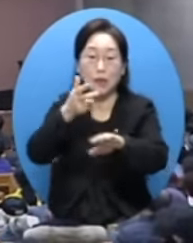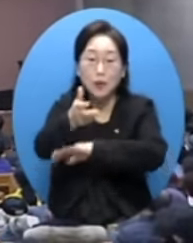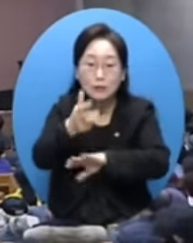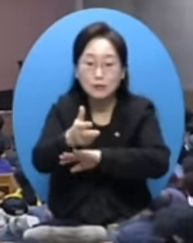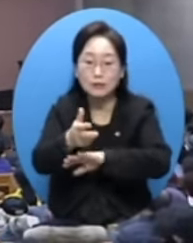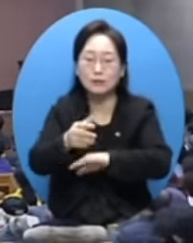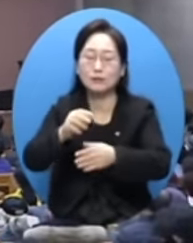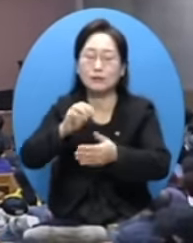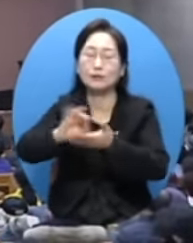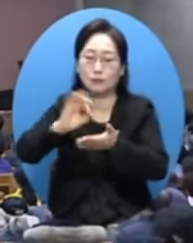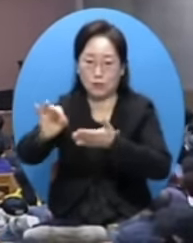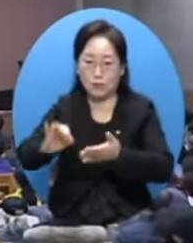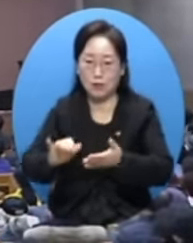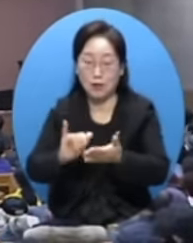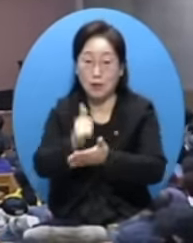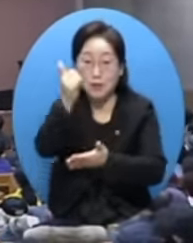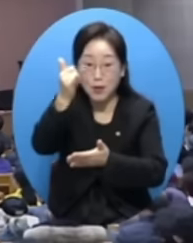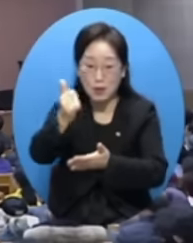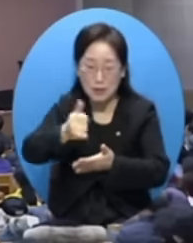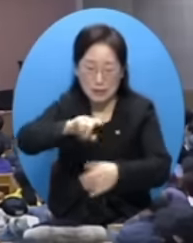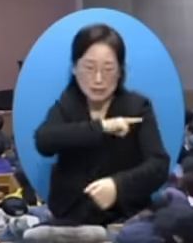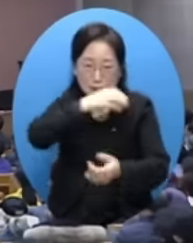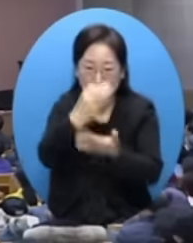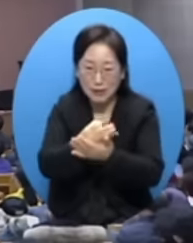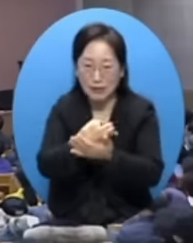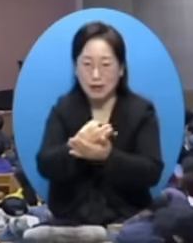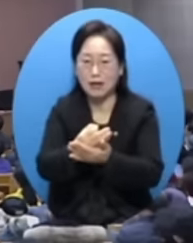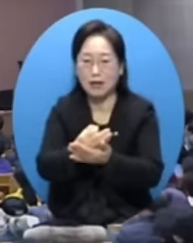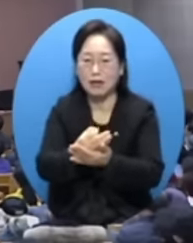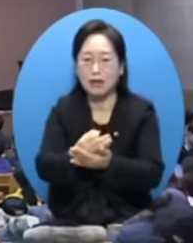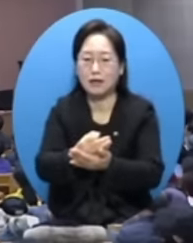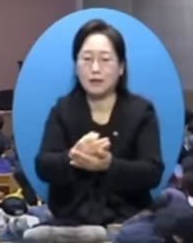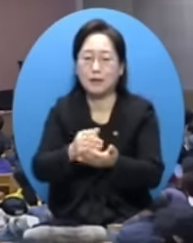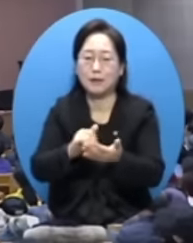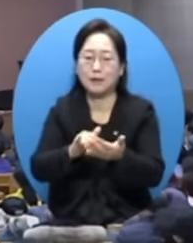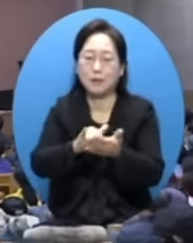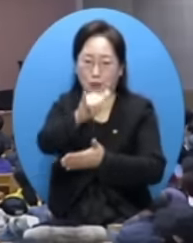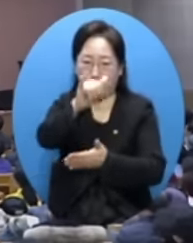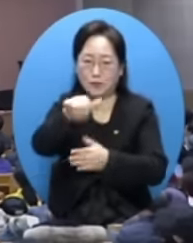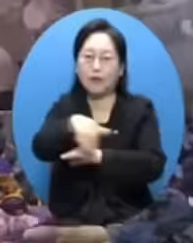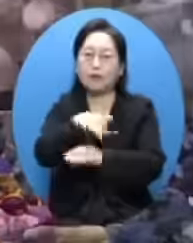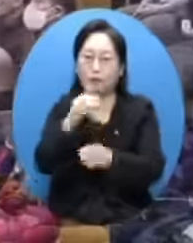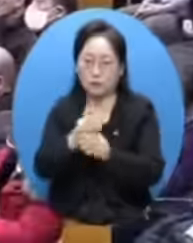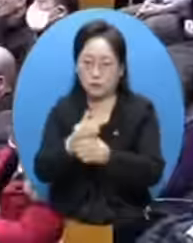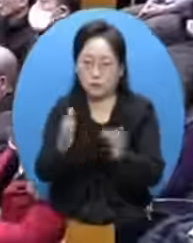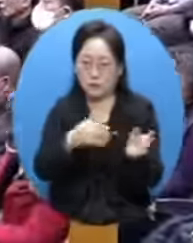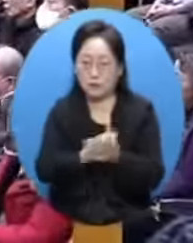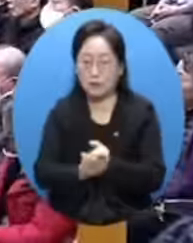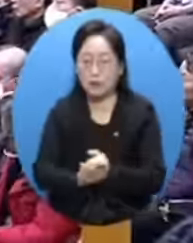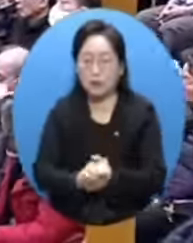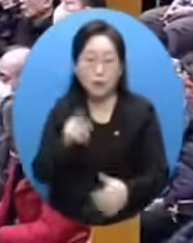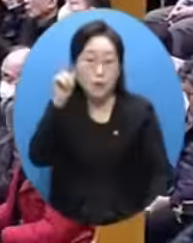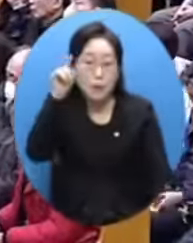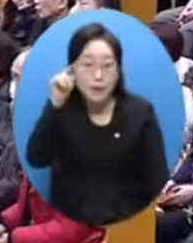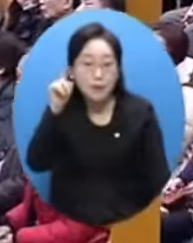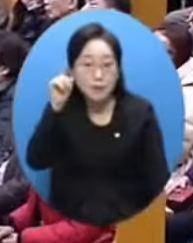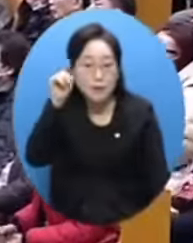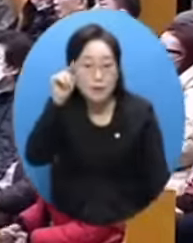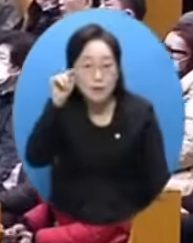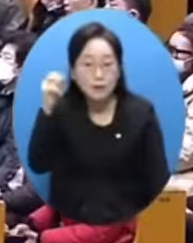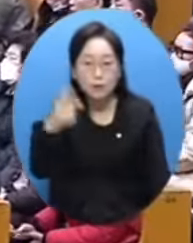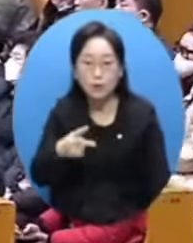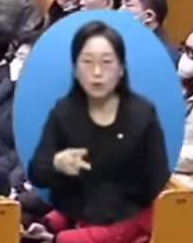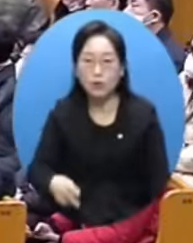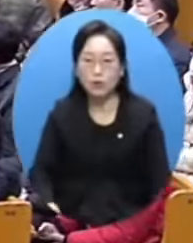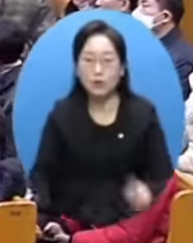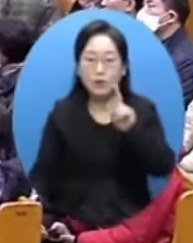주로 이용했고 비행기도 이코노믹 캐스를 주로 타도 합니다 2000년대 초반부터는 매일 놀라지 마세요 매일